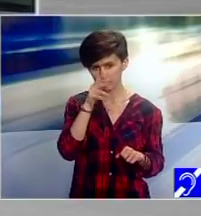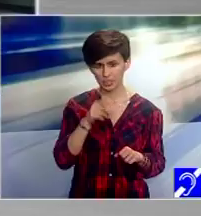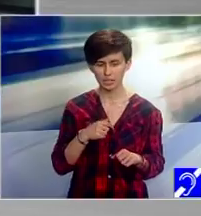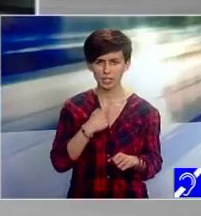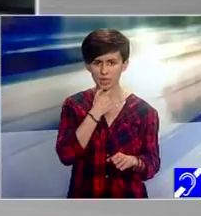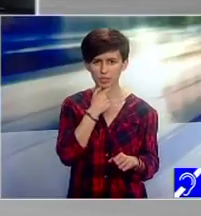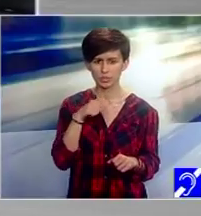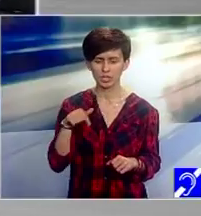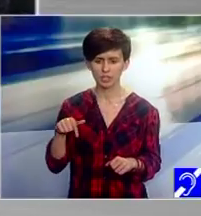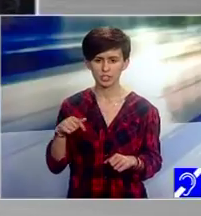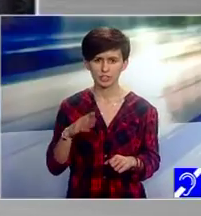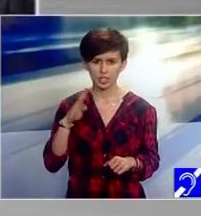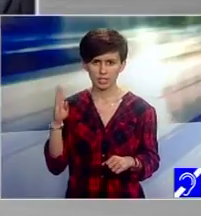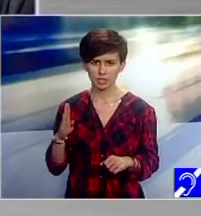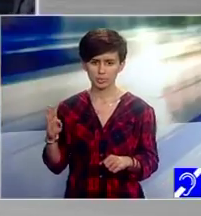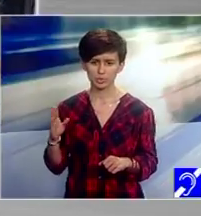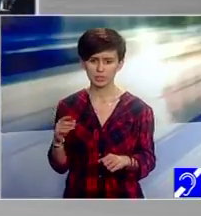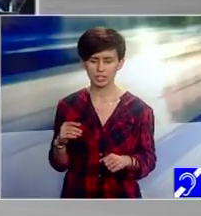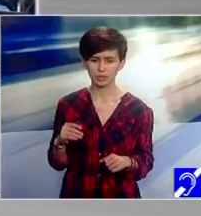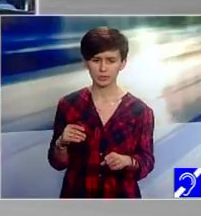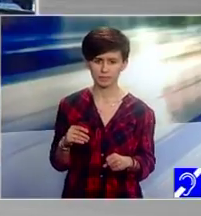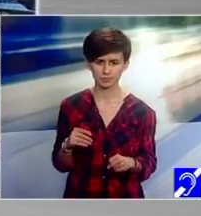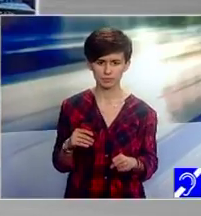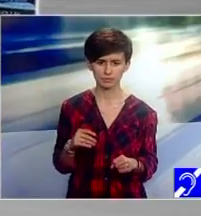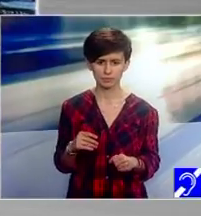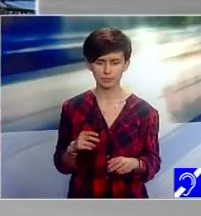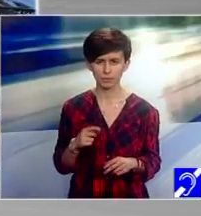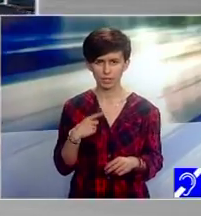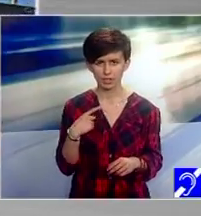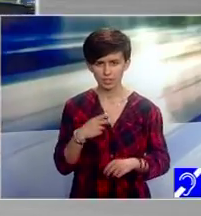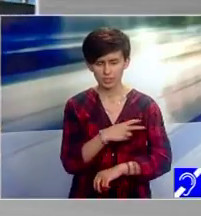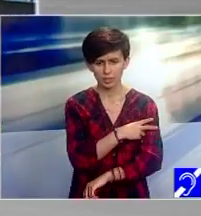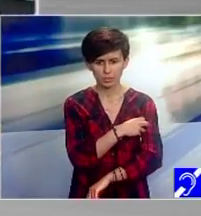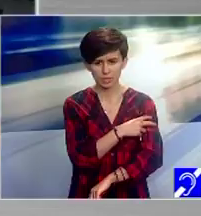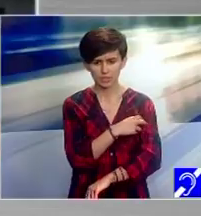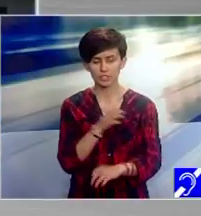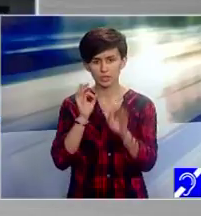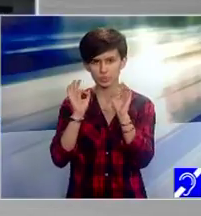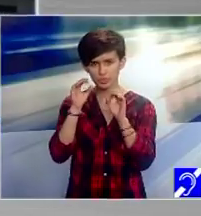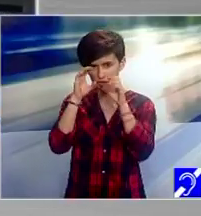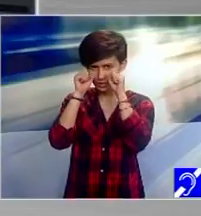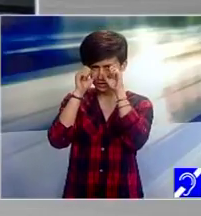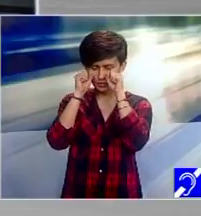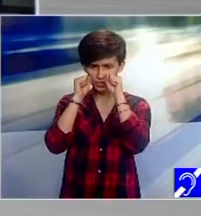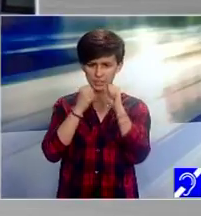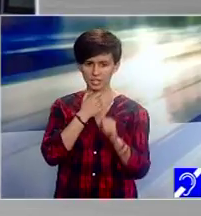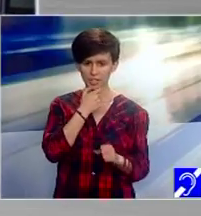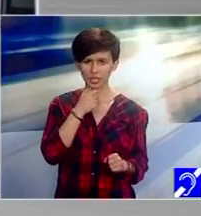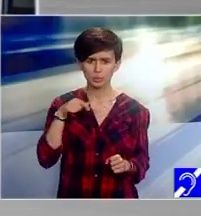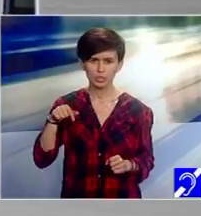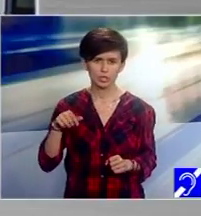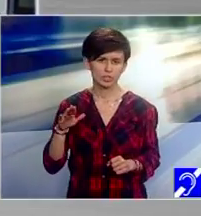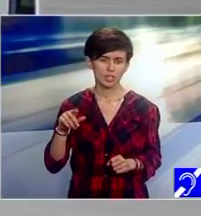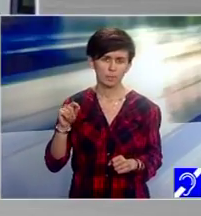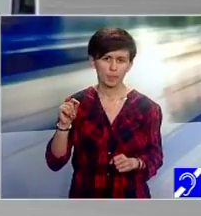anul acesta, la Buzău, există așa cum un liceu special pentru deficienți de vedere, care anul acesta împlinește 25 de